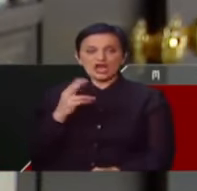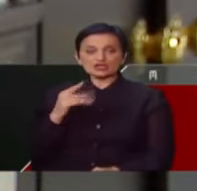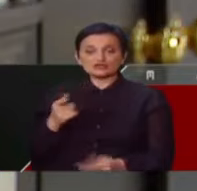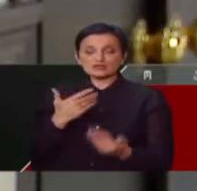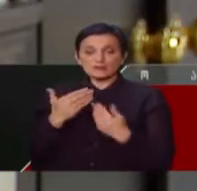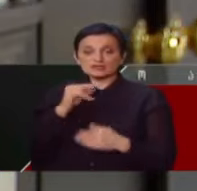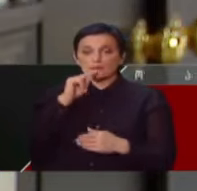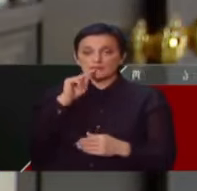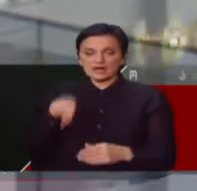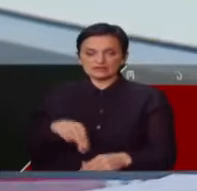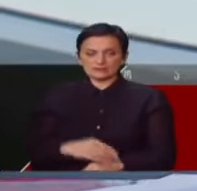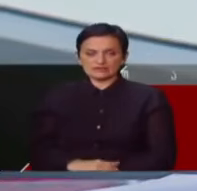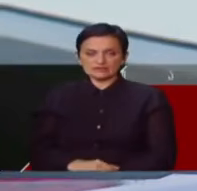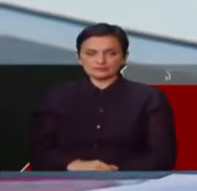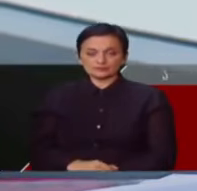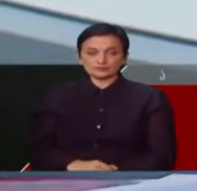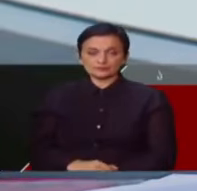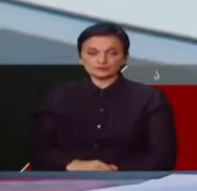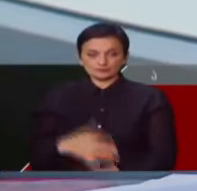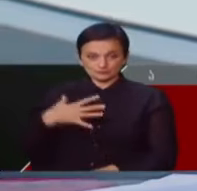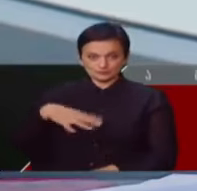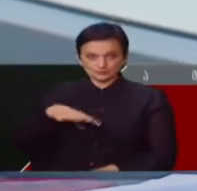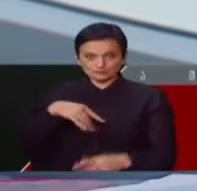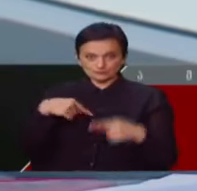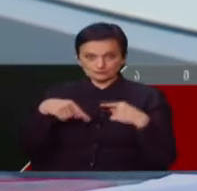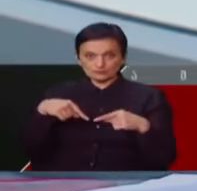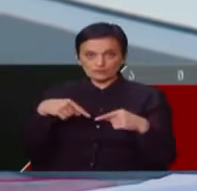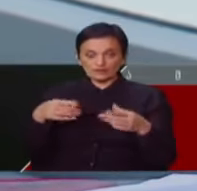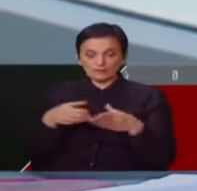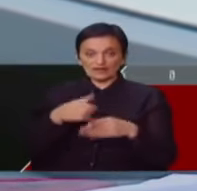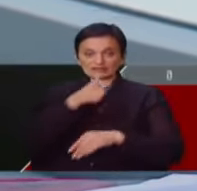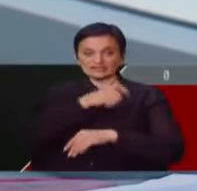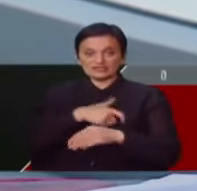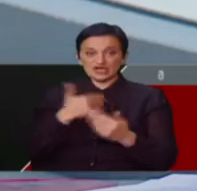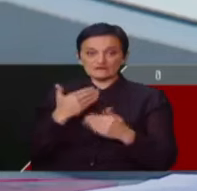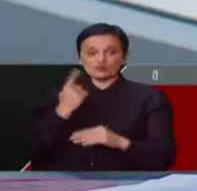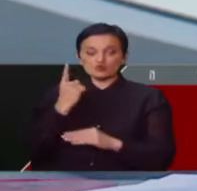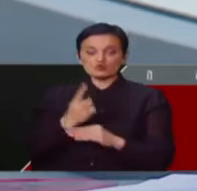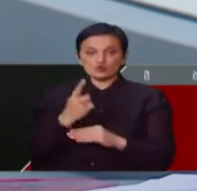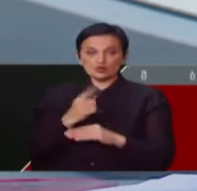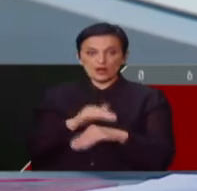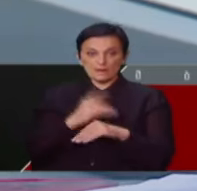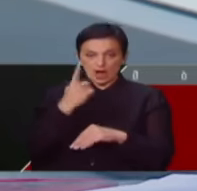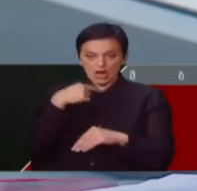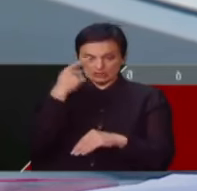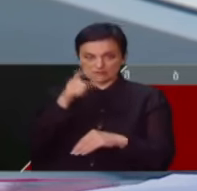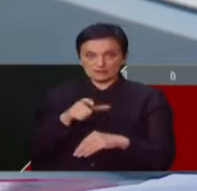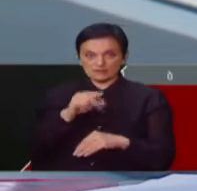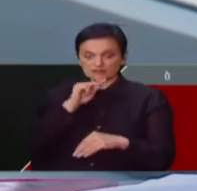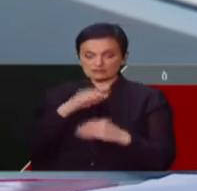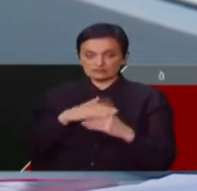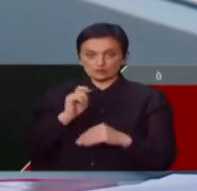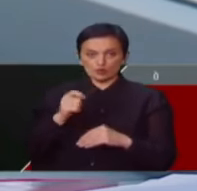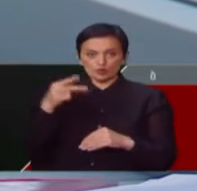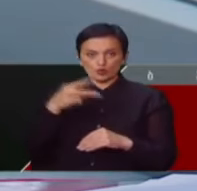მიმართ წარდგენილ ბრალდებას. საქართველოს საფეხბურთო ნაკრების წევრების მიმართ მუქარის ფაქტზე ერთი პირი დამნაშავეცნეს,